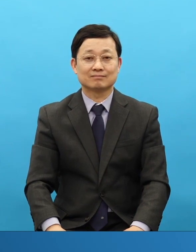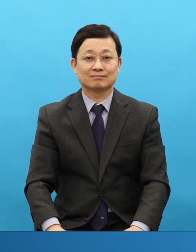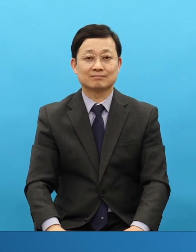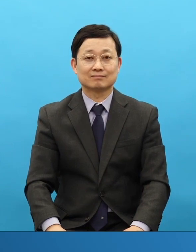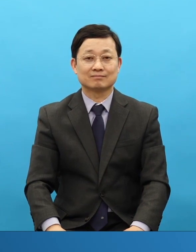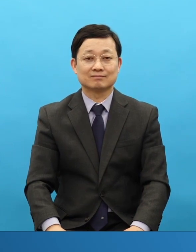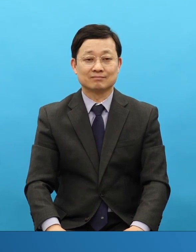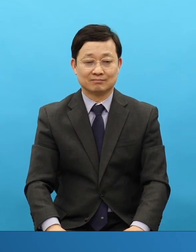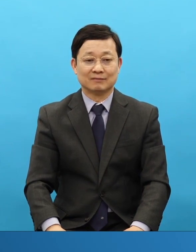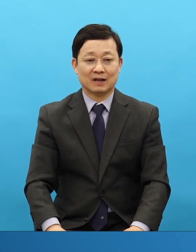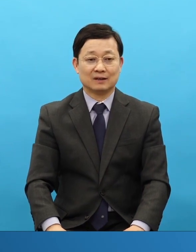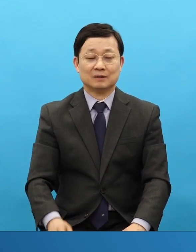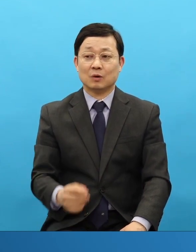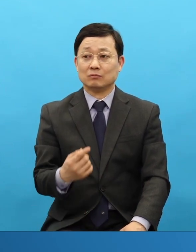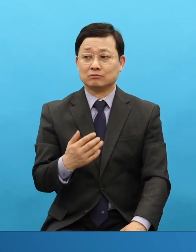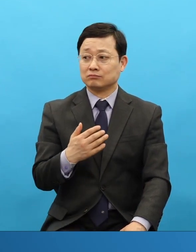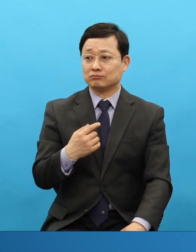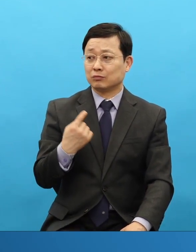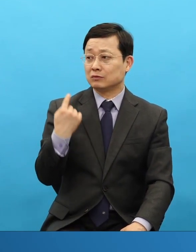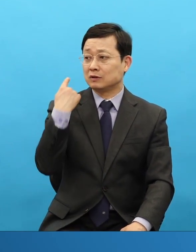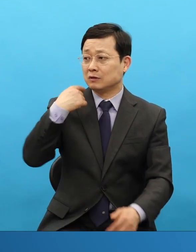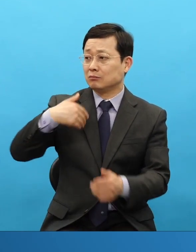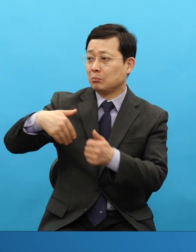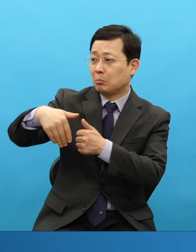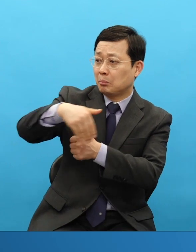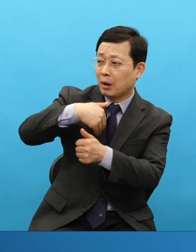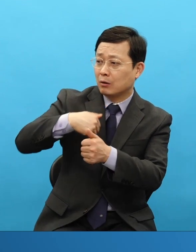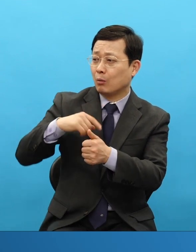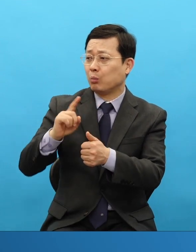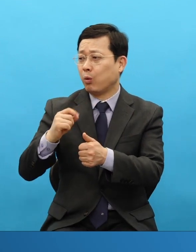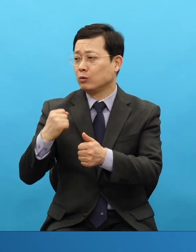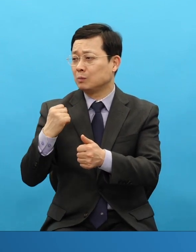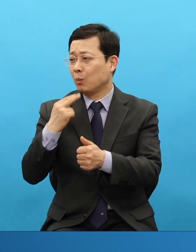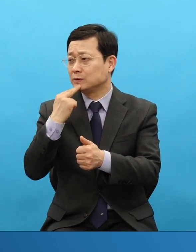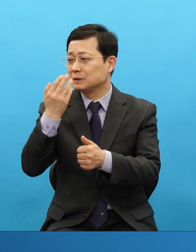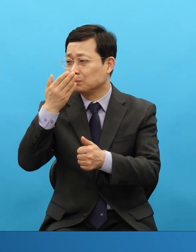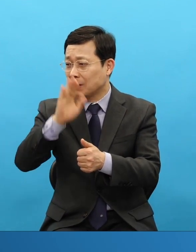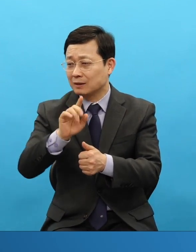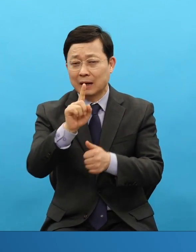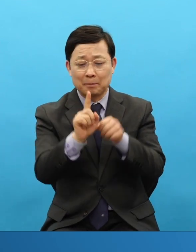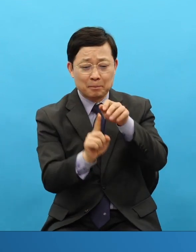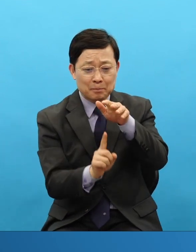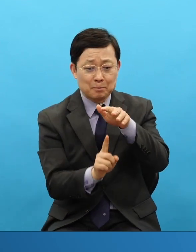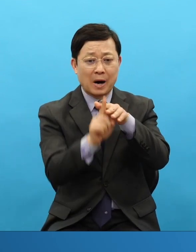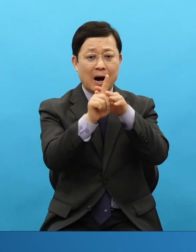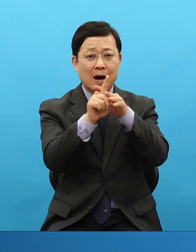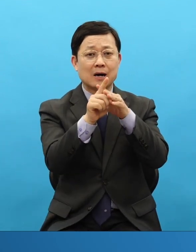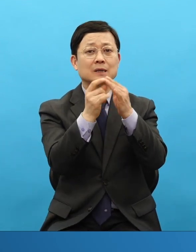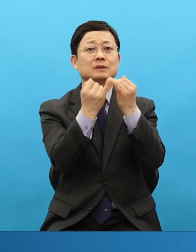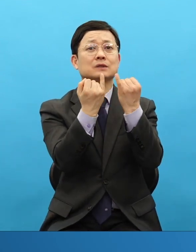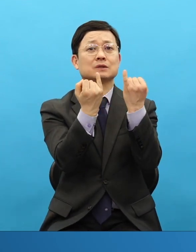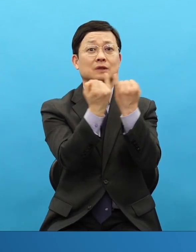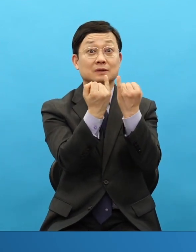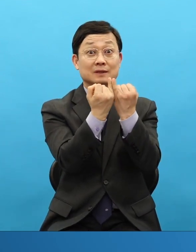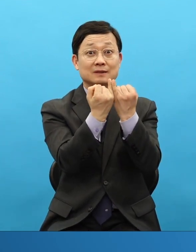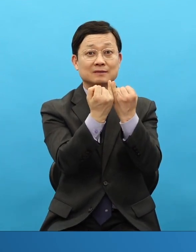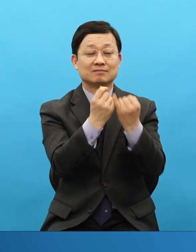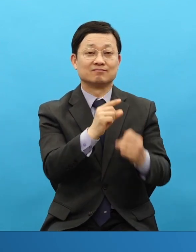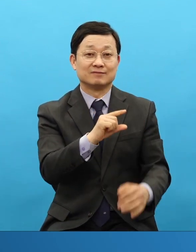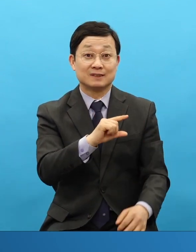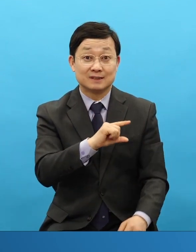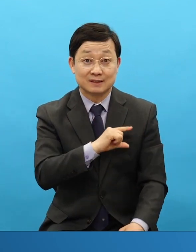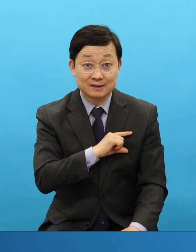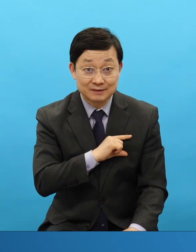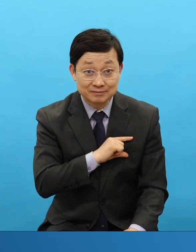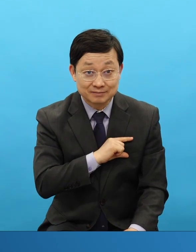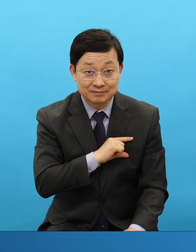명이 나왔어요. And she had no background, but this one woman who understood. 누굽니까? Who is it? 기생